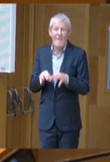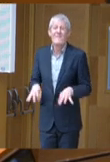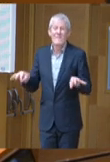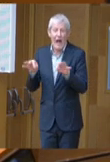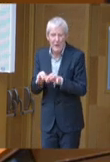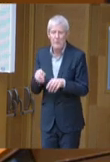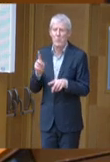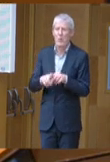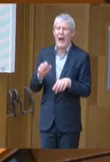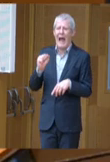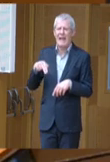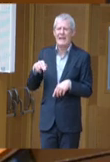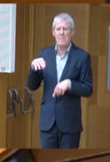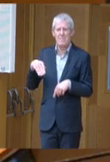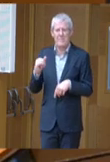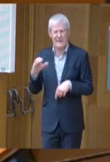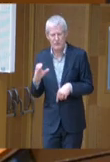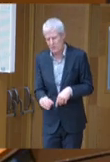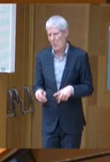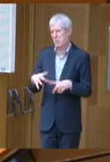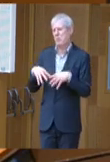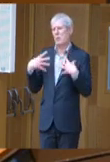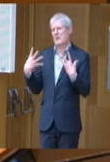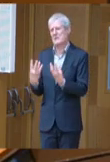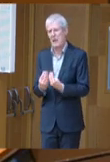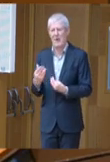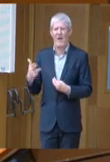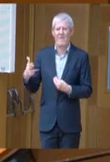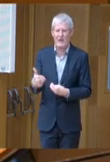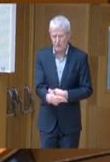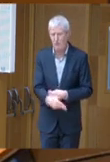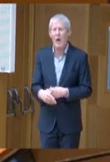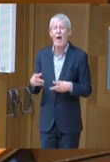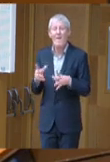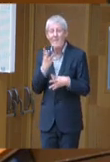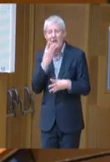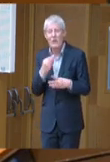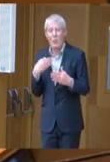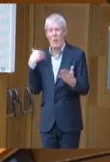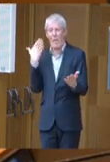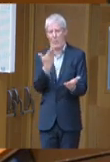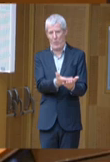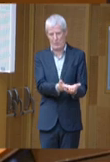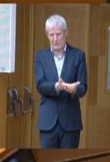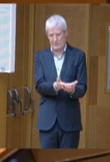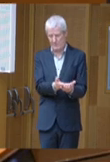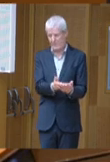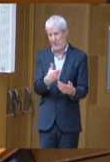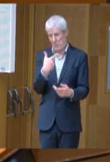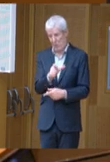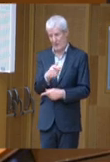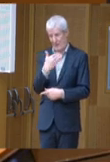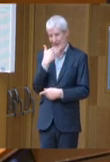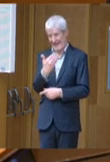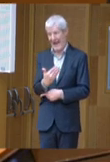associativa ANMIC, ma credo che anche insieme alla FISH, vogliamo lanciare una proposta. Quella proprio perché grazie alla